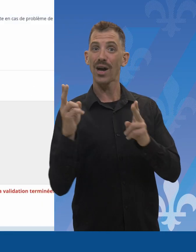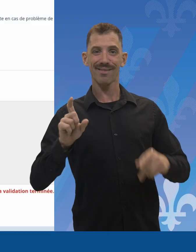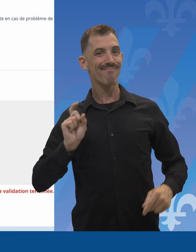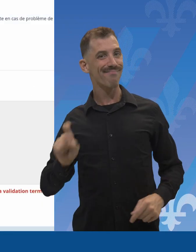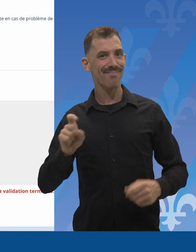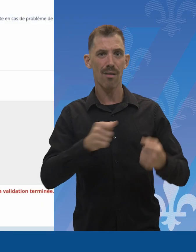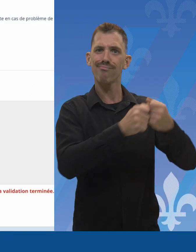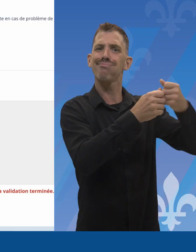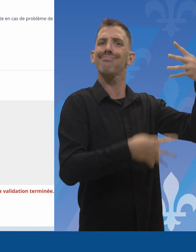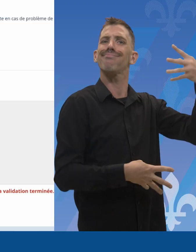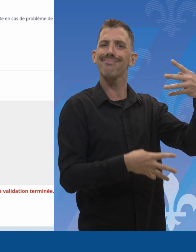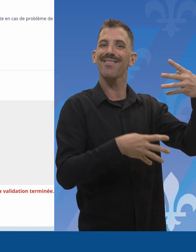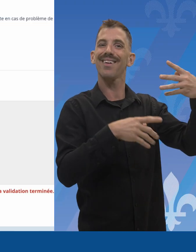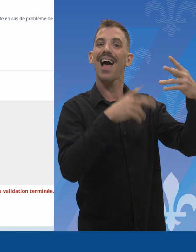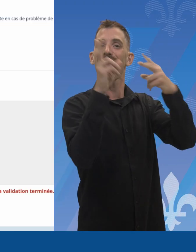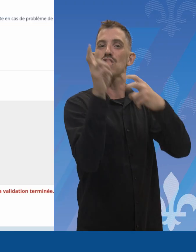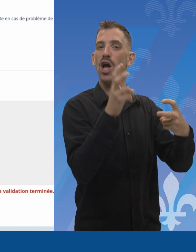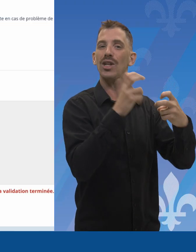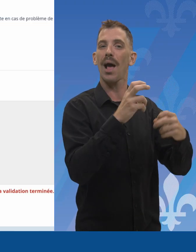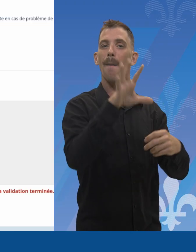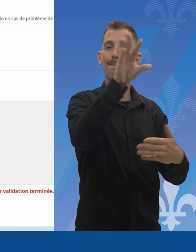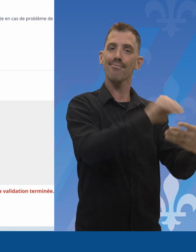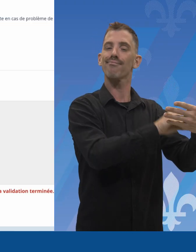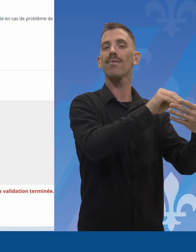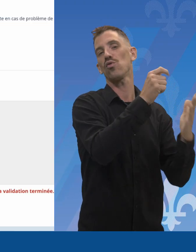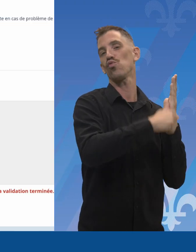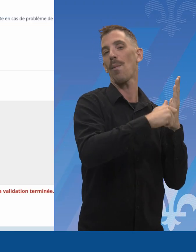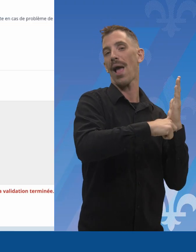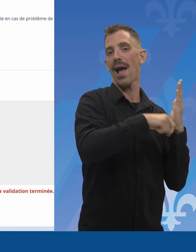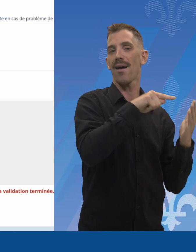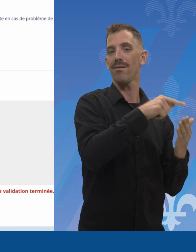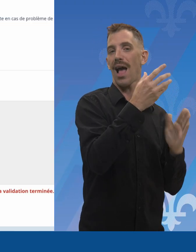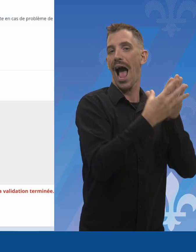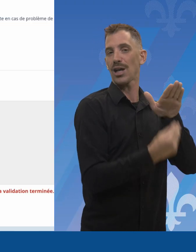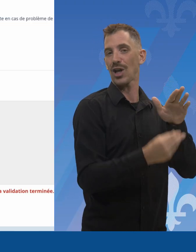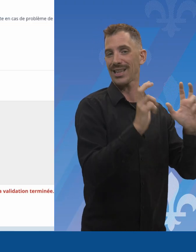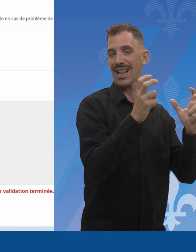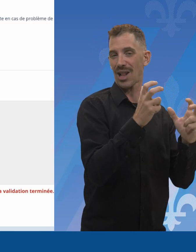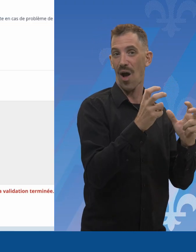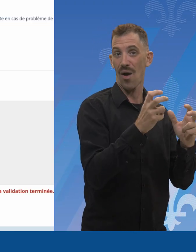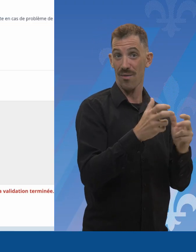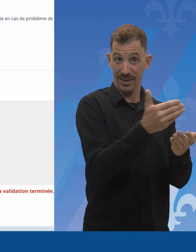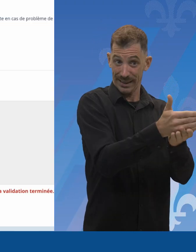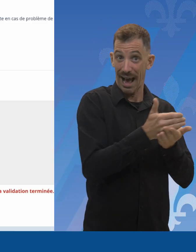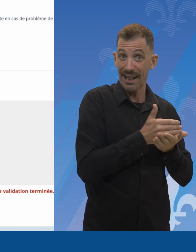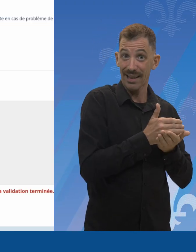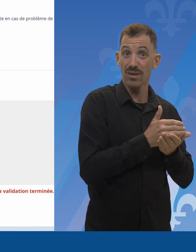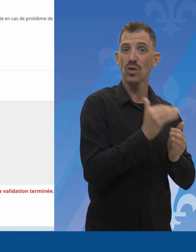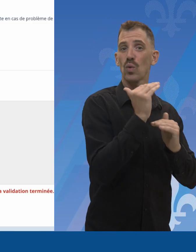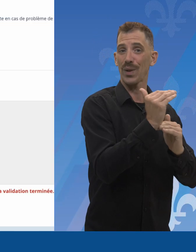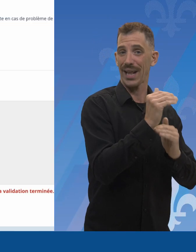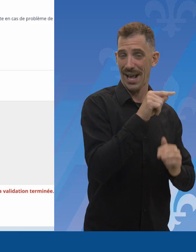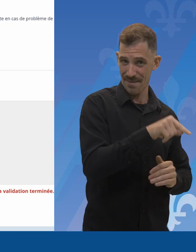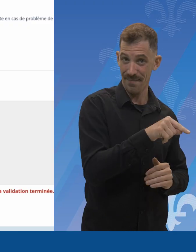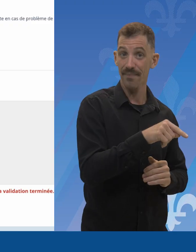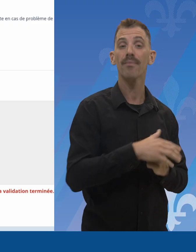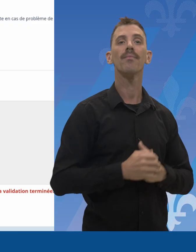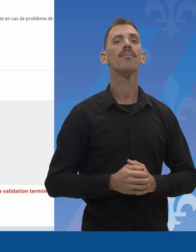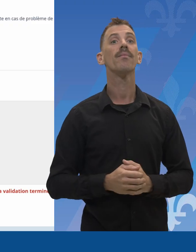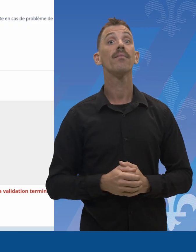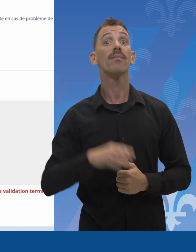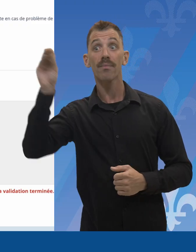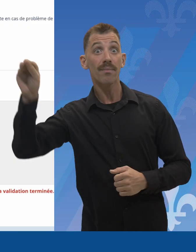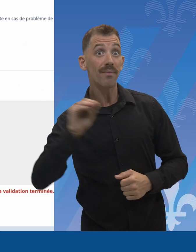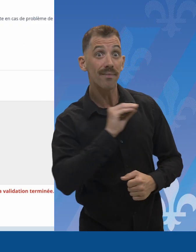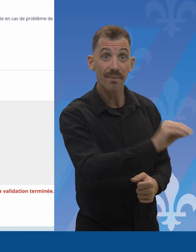codes d'urgence ». Assurez-vous d'avoir copié ou téléchargé les codes d'urgence, par exemple, dans un fichier de votre ordinateur où ils pourront être conservés de